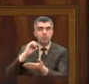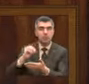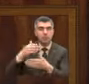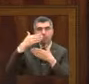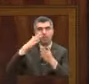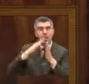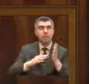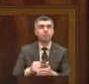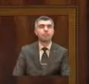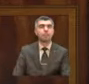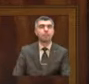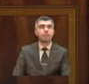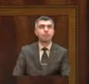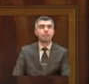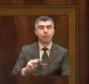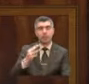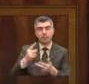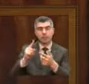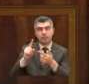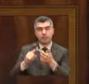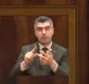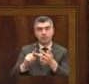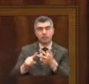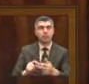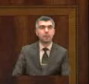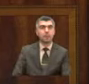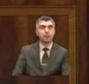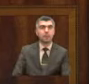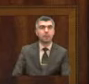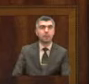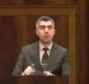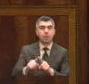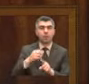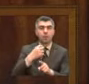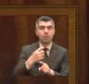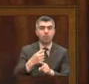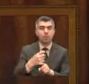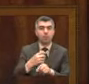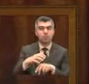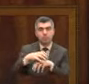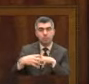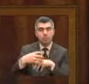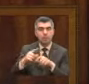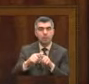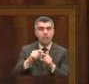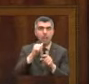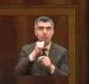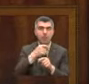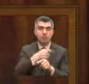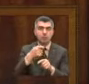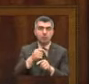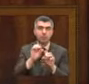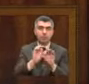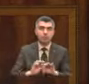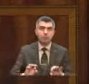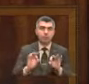المملكة؟ ثالثا، المحطة سيد الوزير المحترم لا تتوفر على منافذ لتصريف المياه المعالجة. شكرا لكم السيد نائب